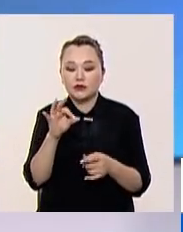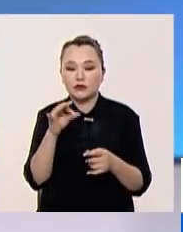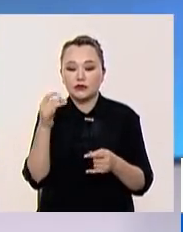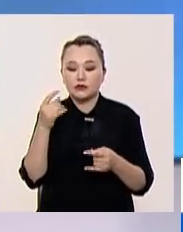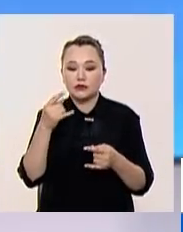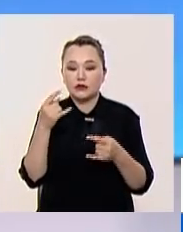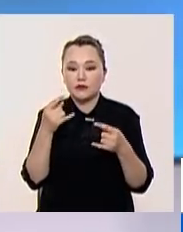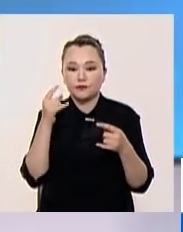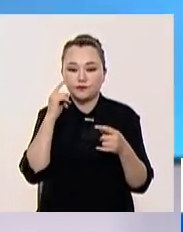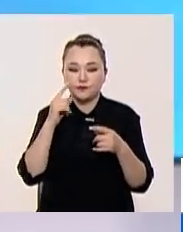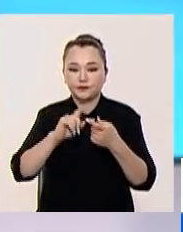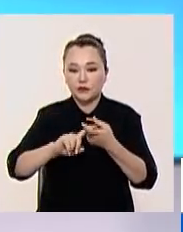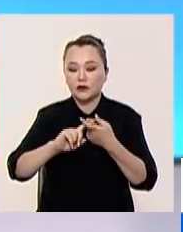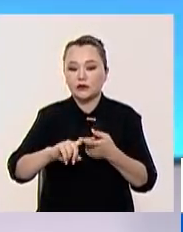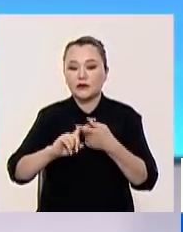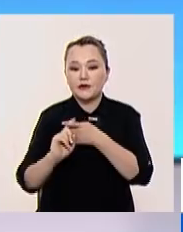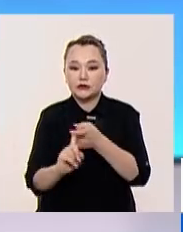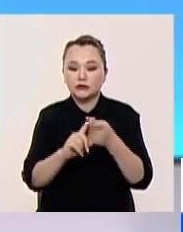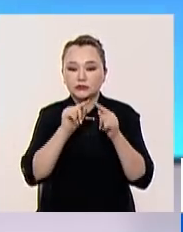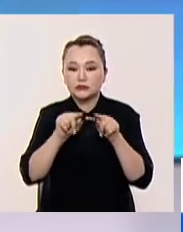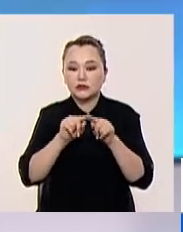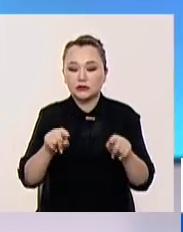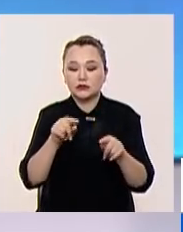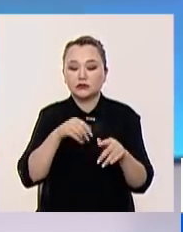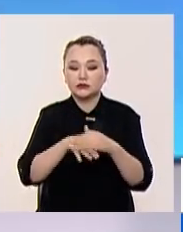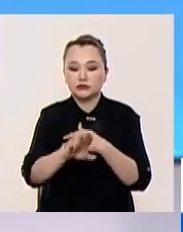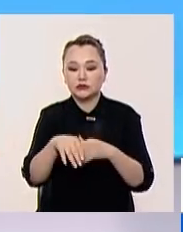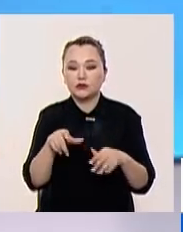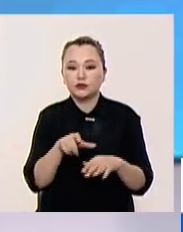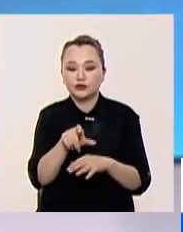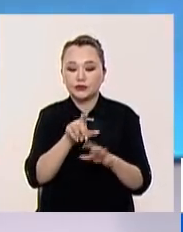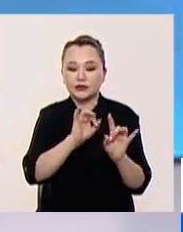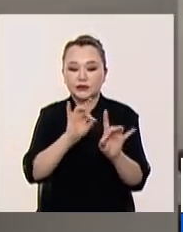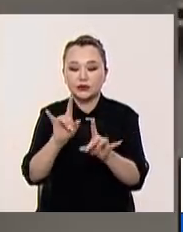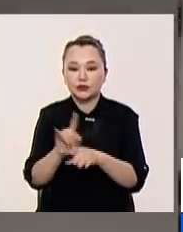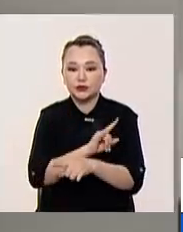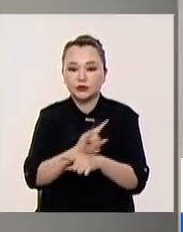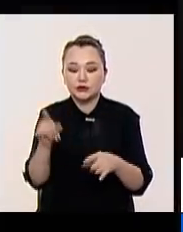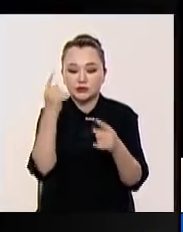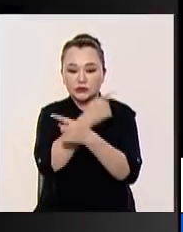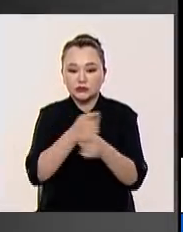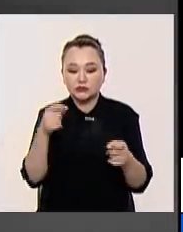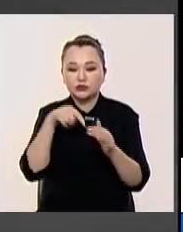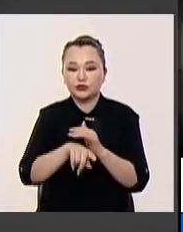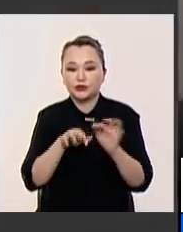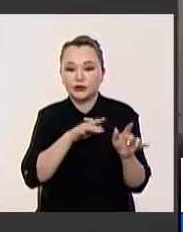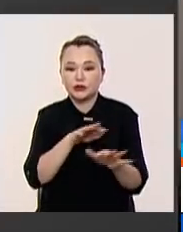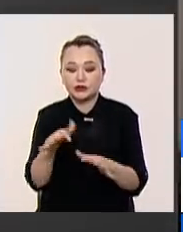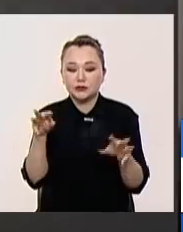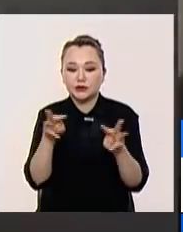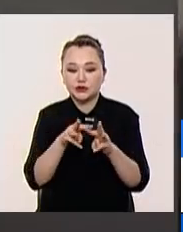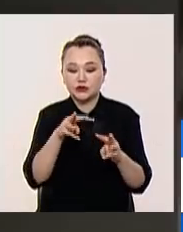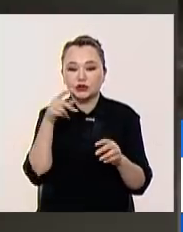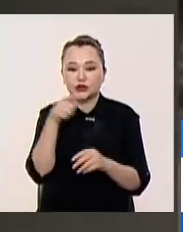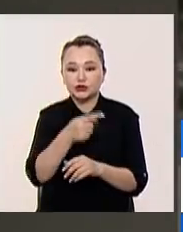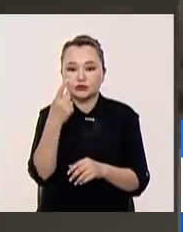последующей агитации, выхода граждан на улицы путем распространения ложной информации. В Министерстве внутренних дел сейчас расследуют